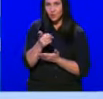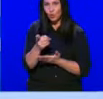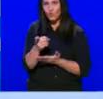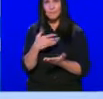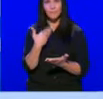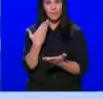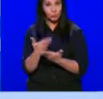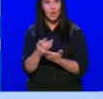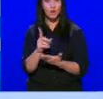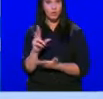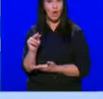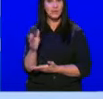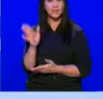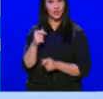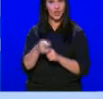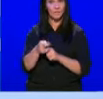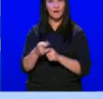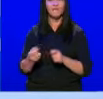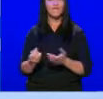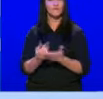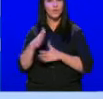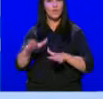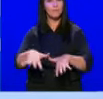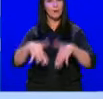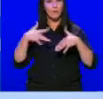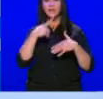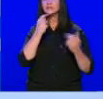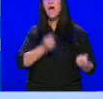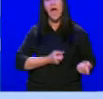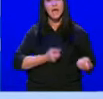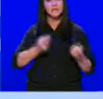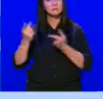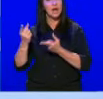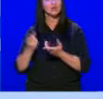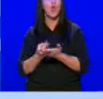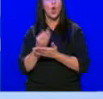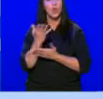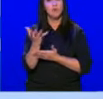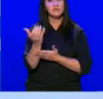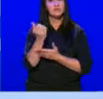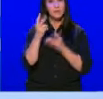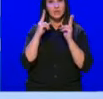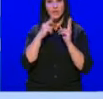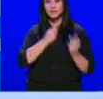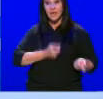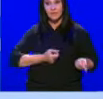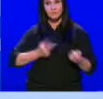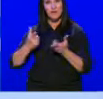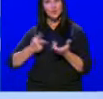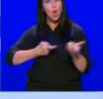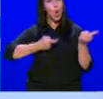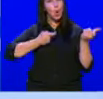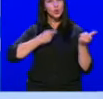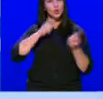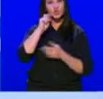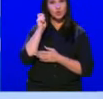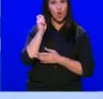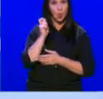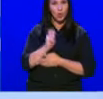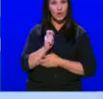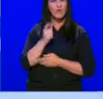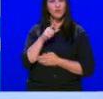което заявиха, че ще направят в новия парламент за изпращане, отново да се вземе решение за изпращане на оръжие за Украйна. Сега това е въпрос